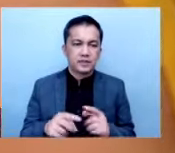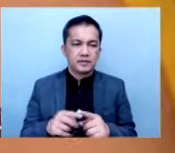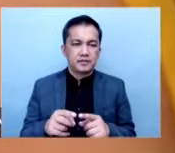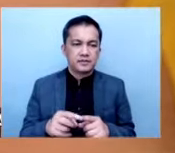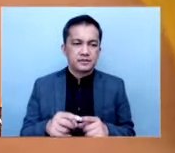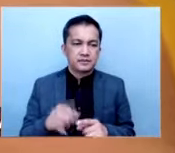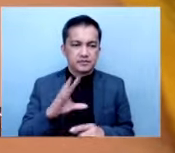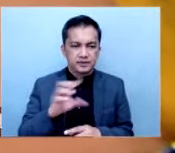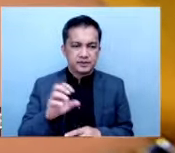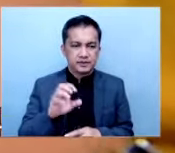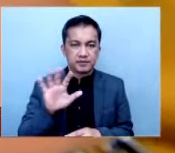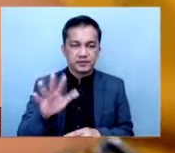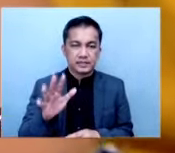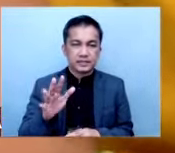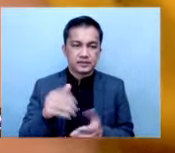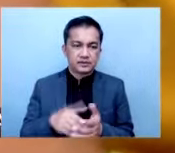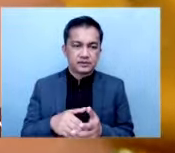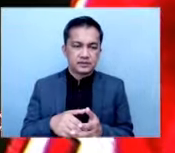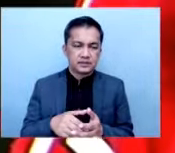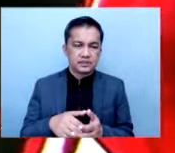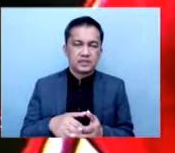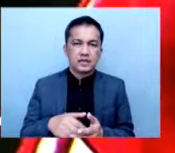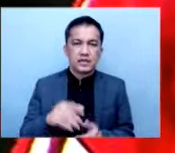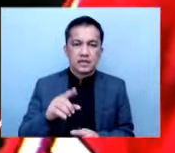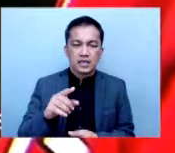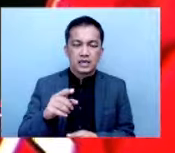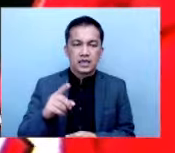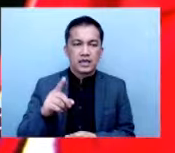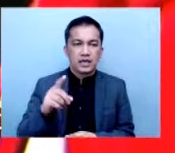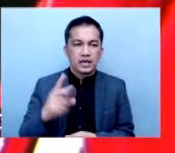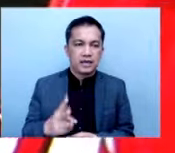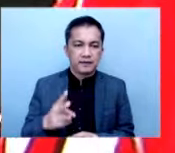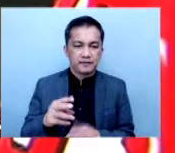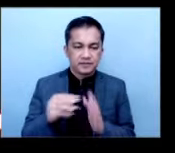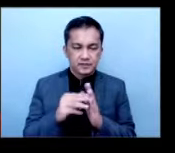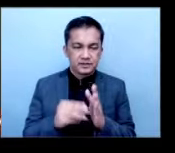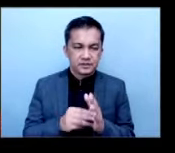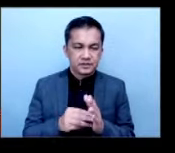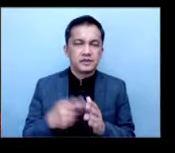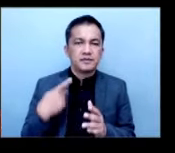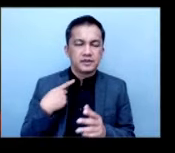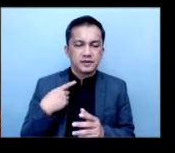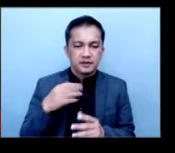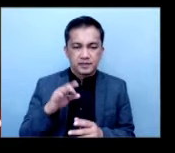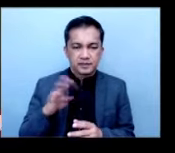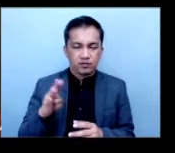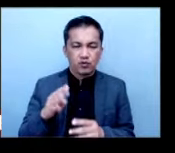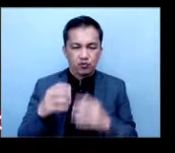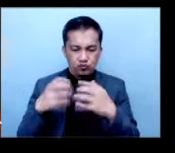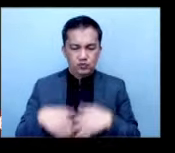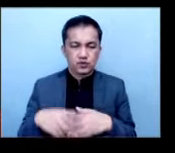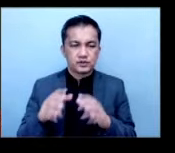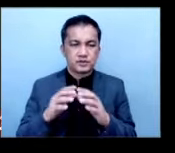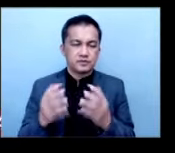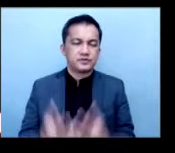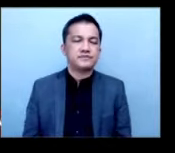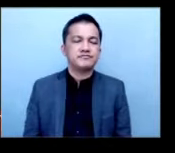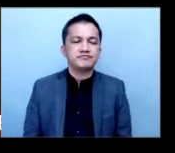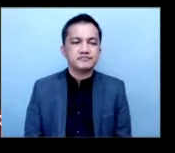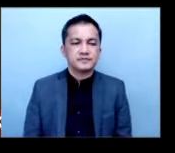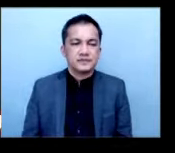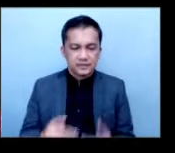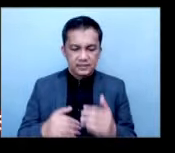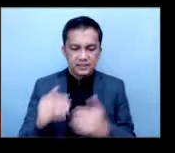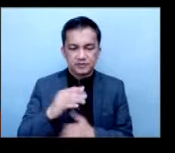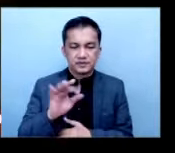550,000 o kalahating milyon ang napaulat na nakaranas ng Facebook outage sa buong mundo lagpas 92,000